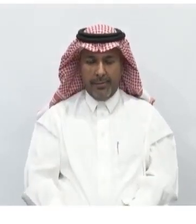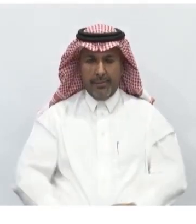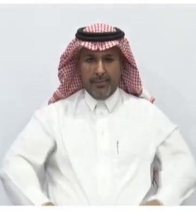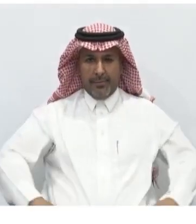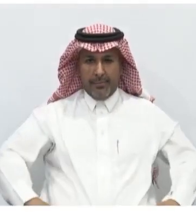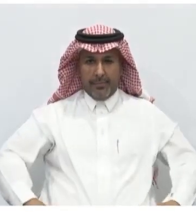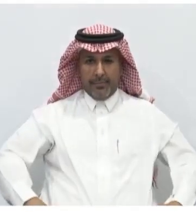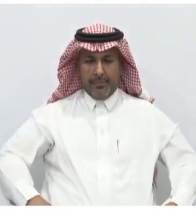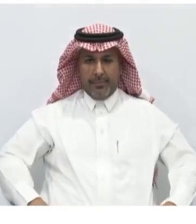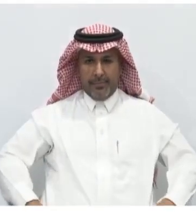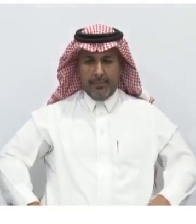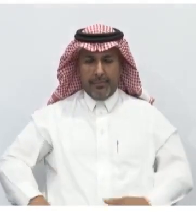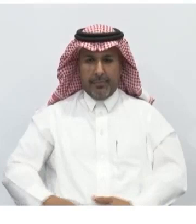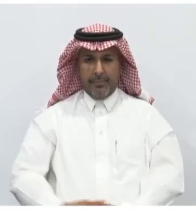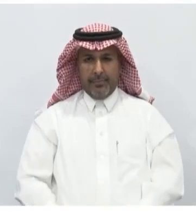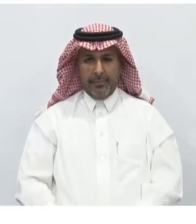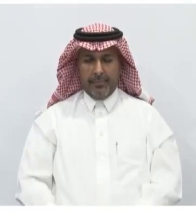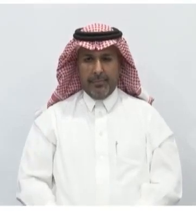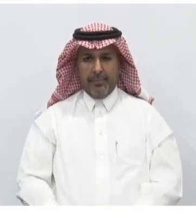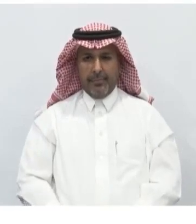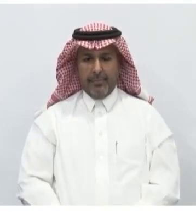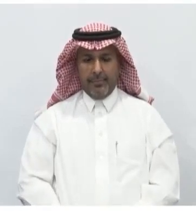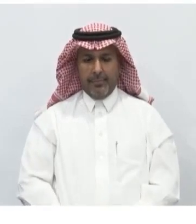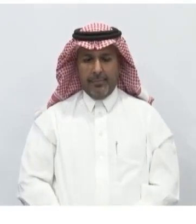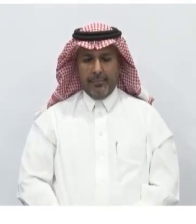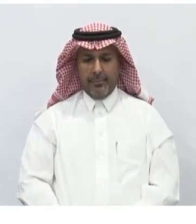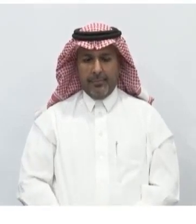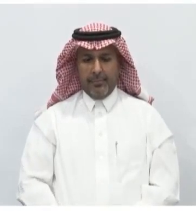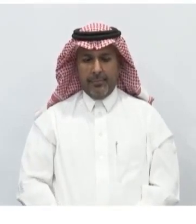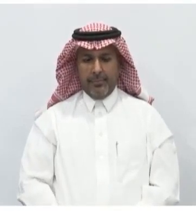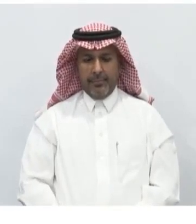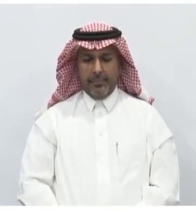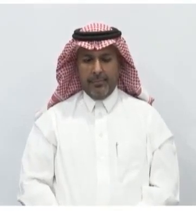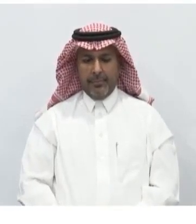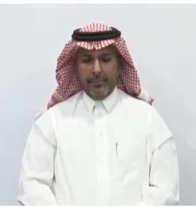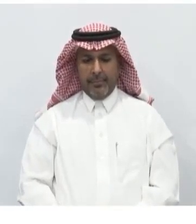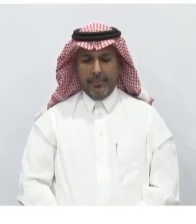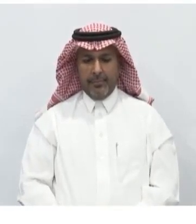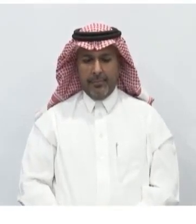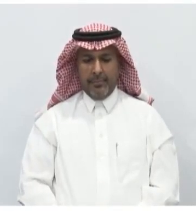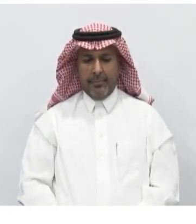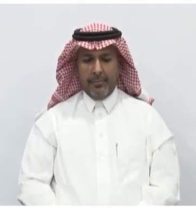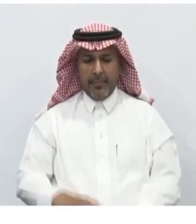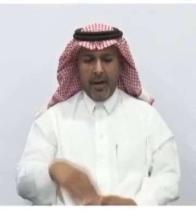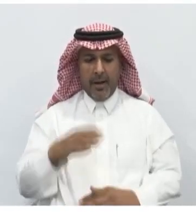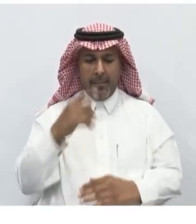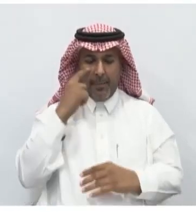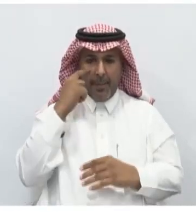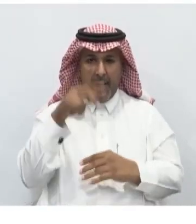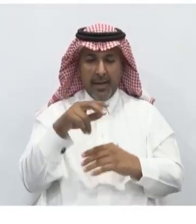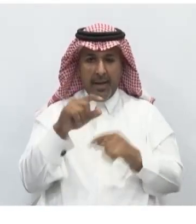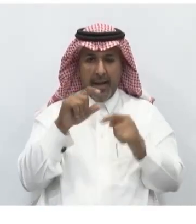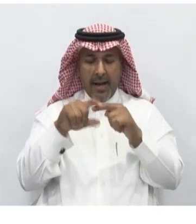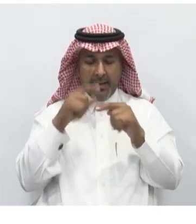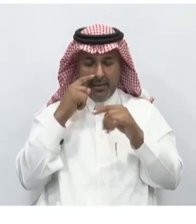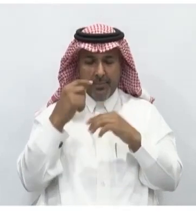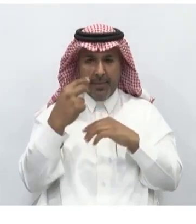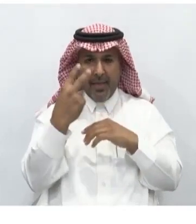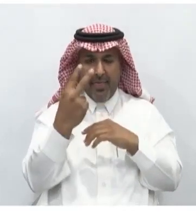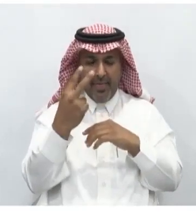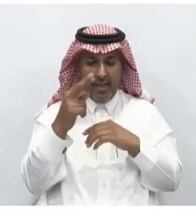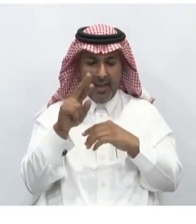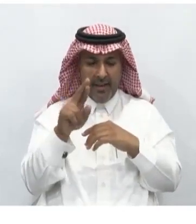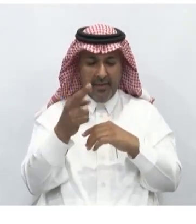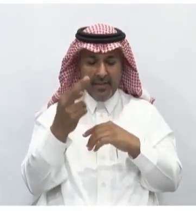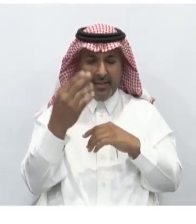المغنيسيوم. إذا نفس الرقم مقسومًا على بعض سيعطيني واحد. بالنسبة للماء النسبة هنا الماء إلى